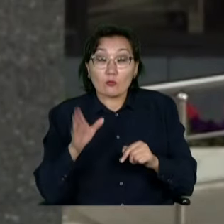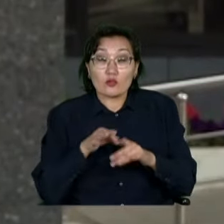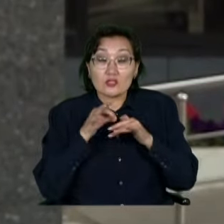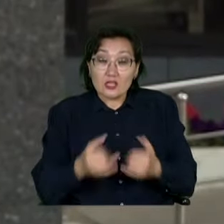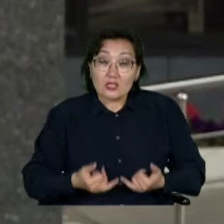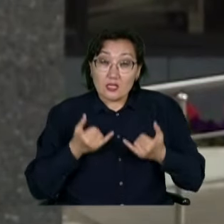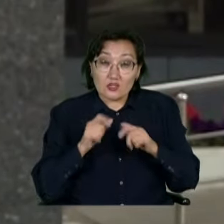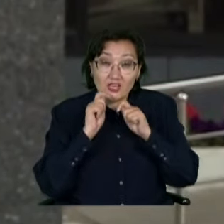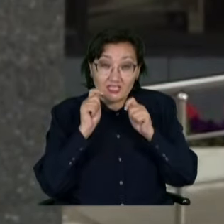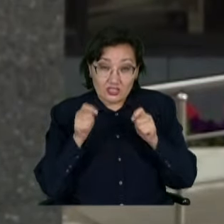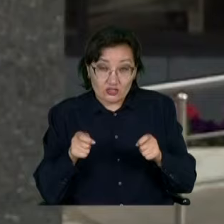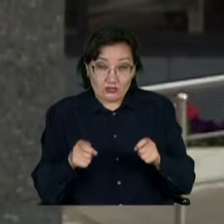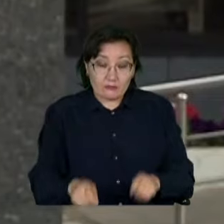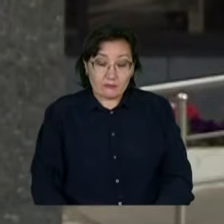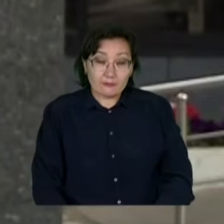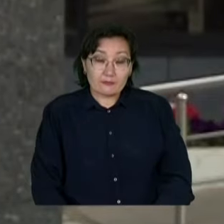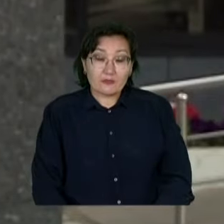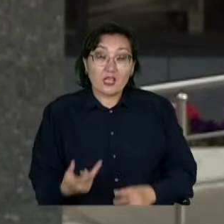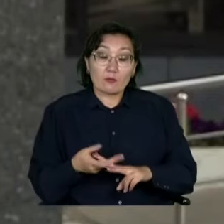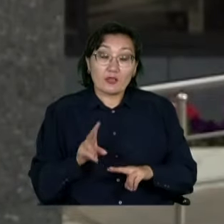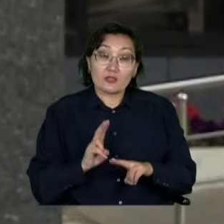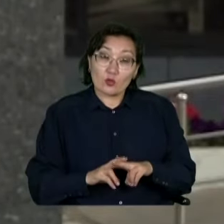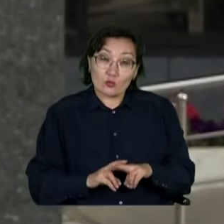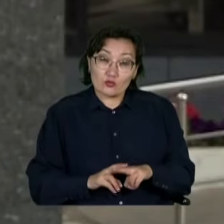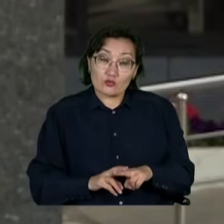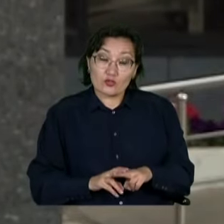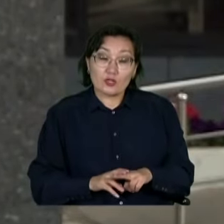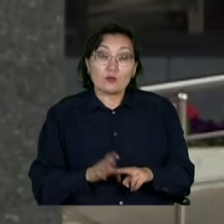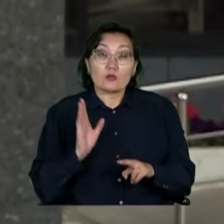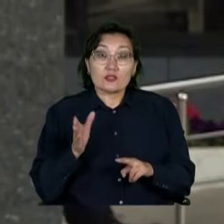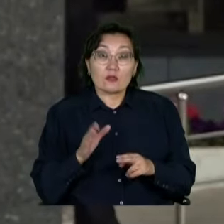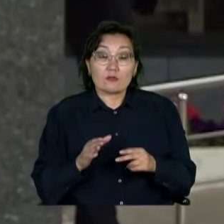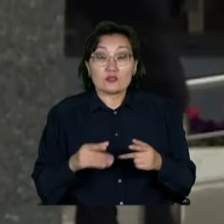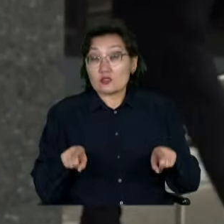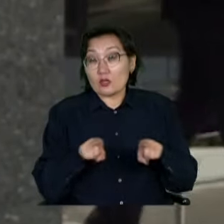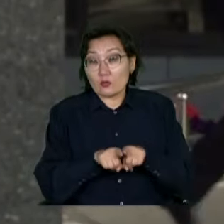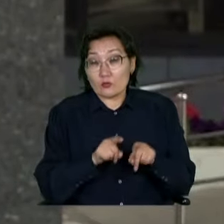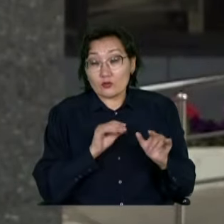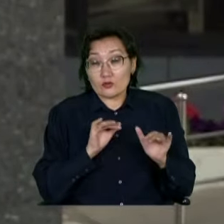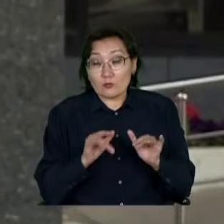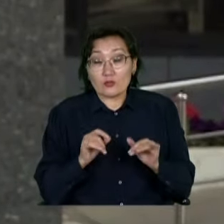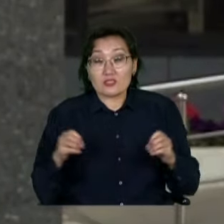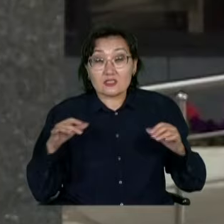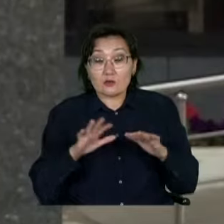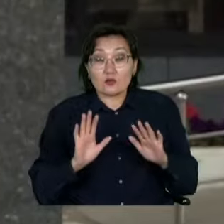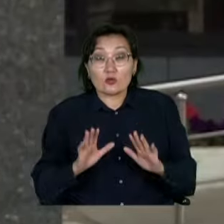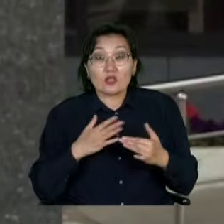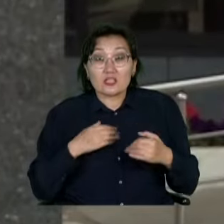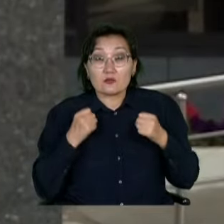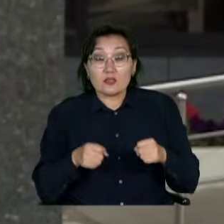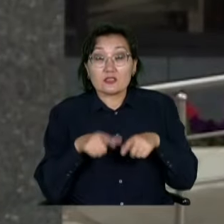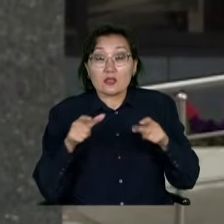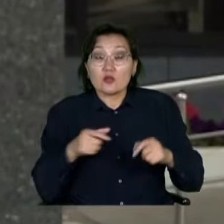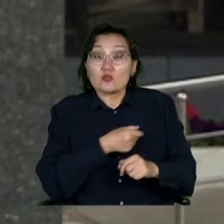чествование, награждение. Вот, поэтому, в принципе, вот такой ход. Там будут собираться не только наши спортсмены, наши